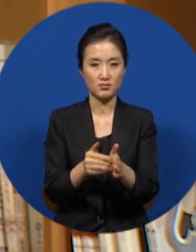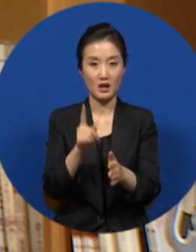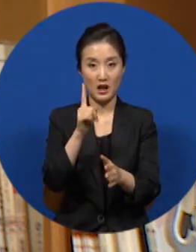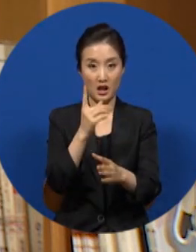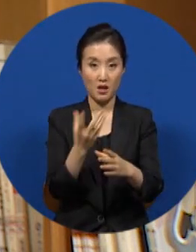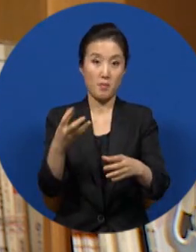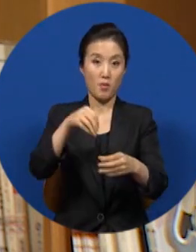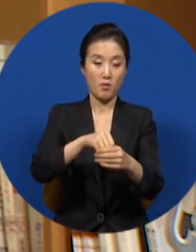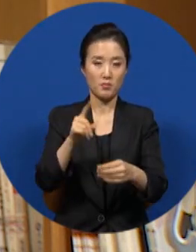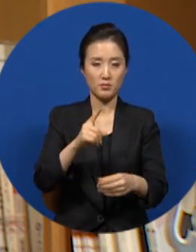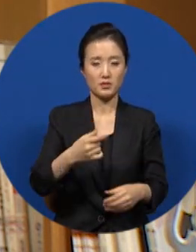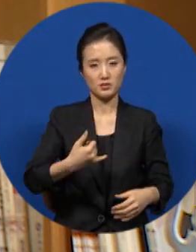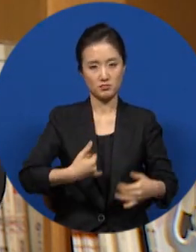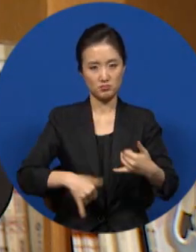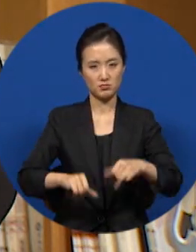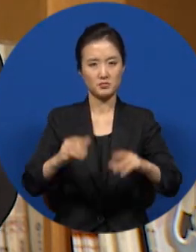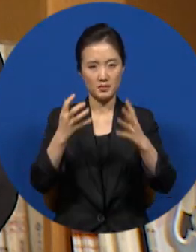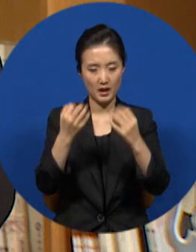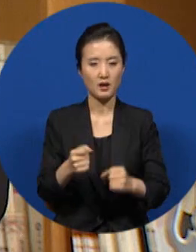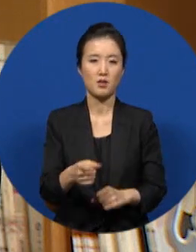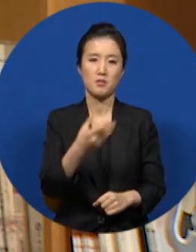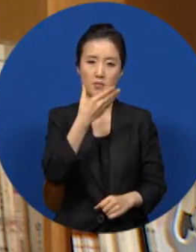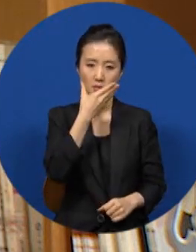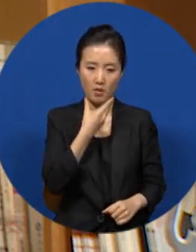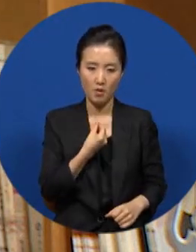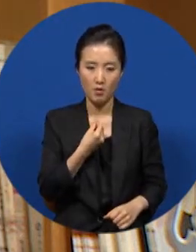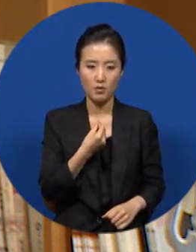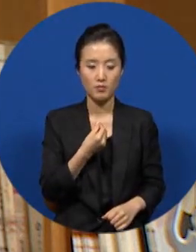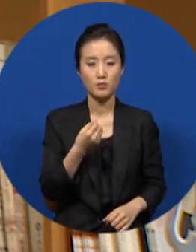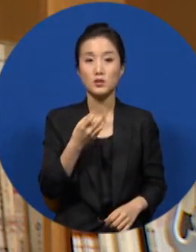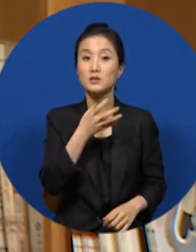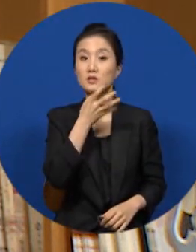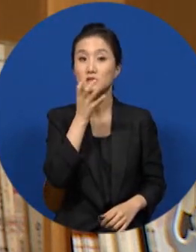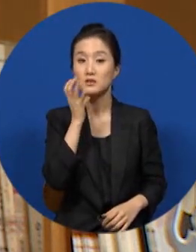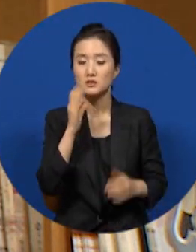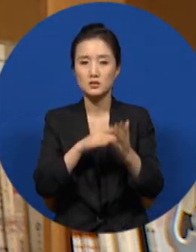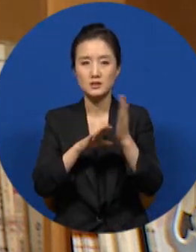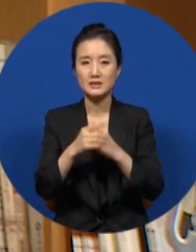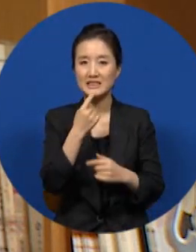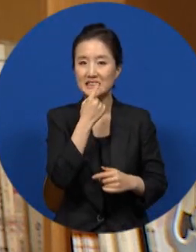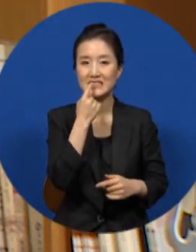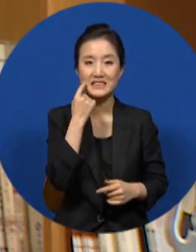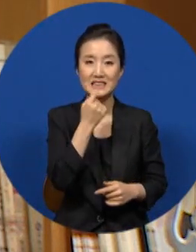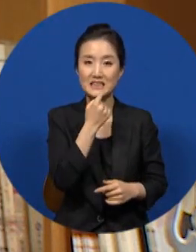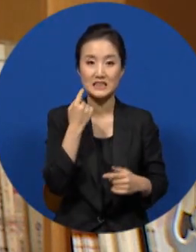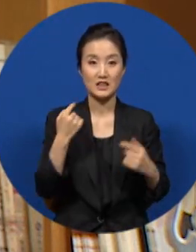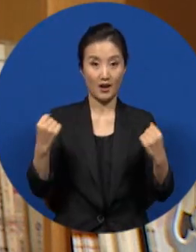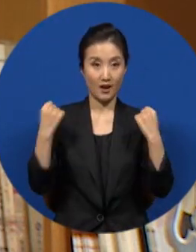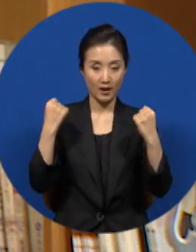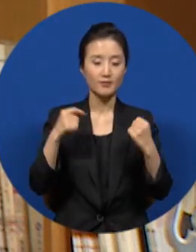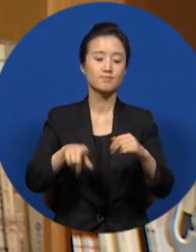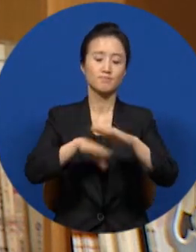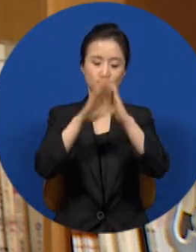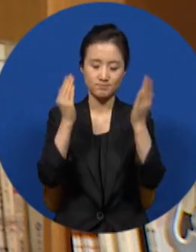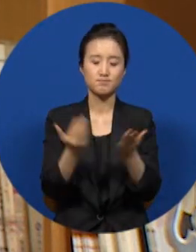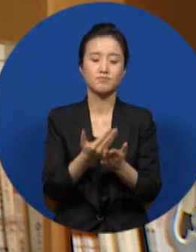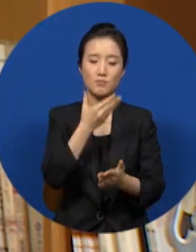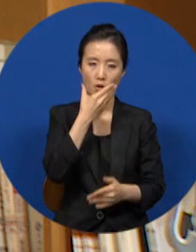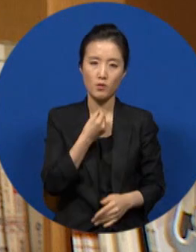큰 복이라 했고 나중에 세월이 지나서는 치아가 건강한 것도 복이라 하지 않습니까? 그죠? 하여튼 지금 봐도 다 맞는 얘기인 것